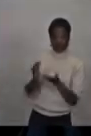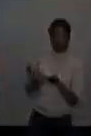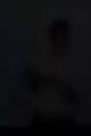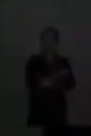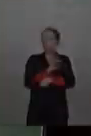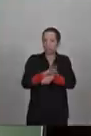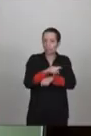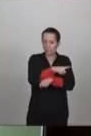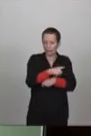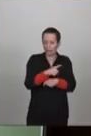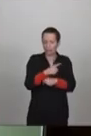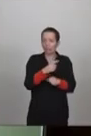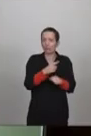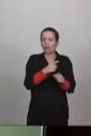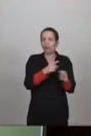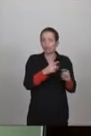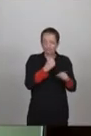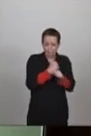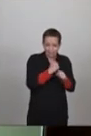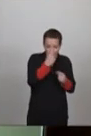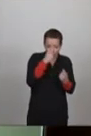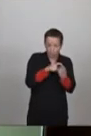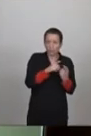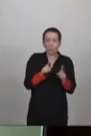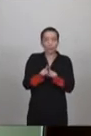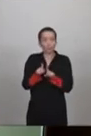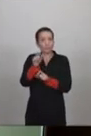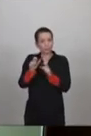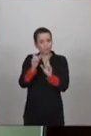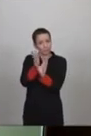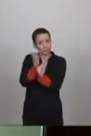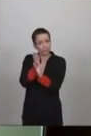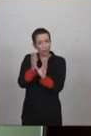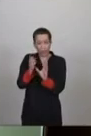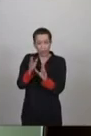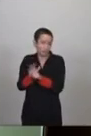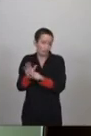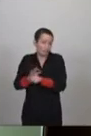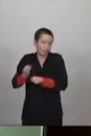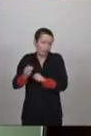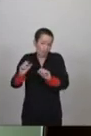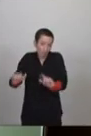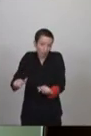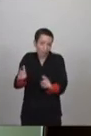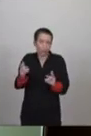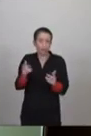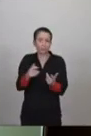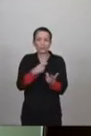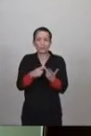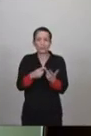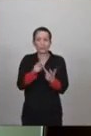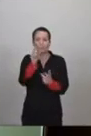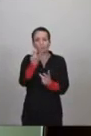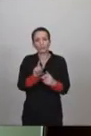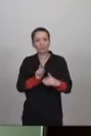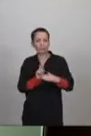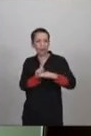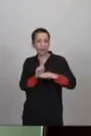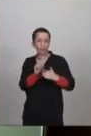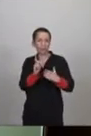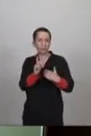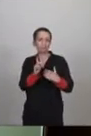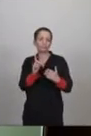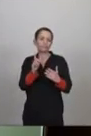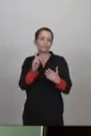paradoxal. On a les psychologues qui sont là, pas assez. On a un ergonome, on a